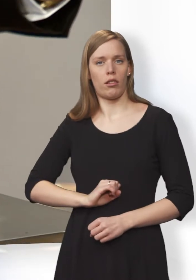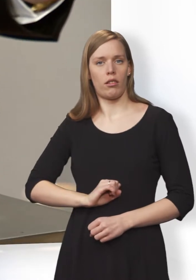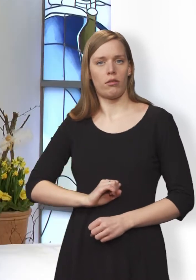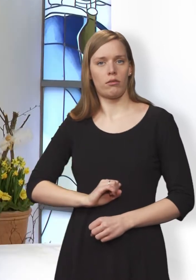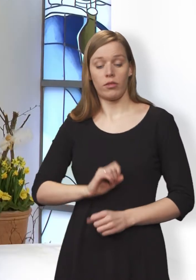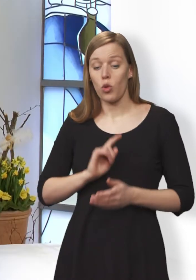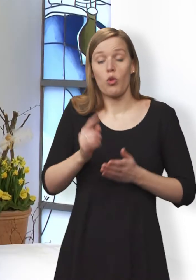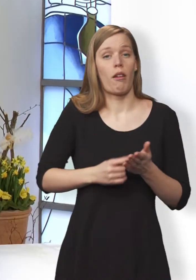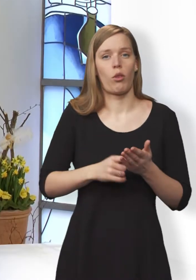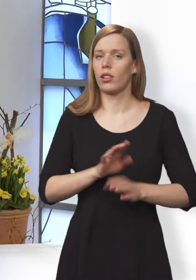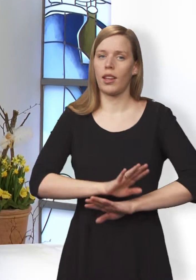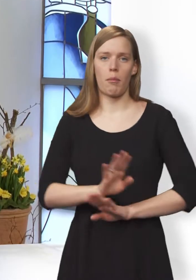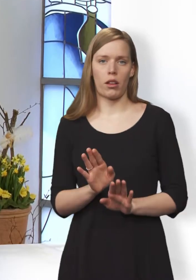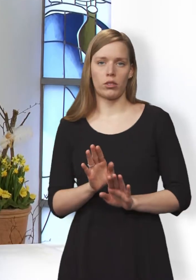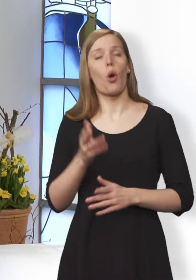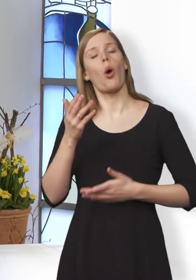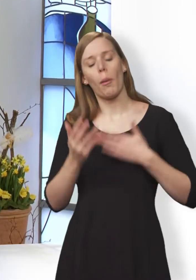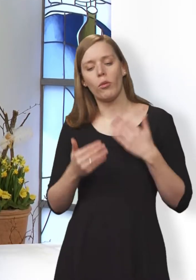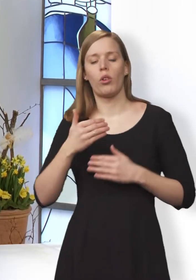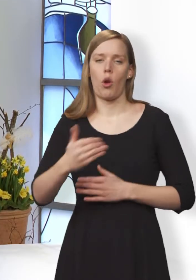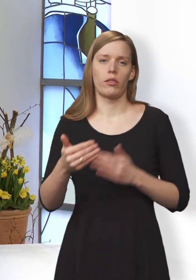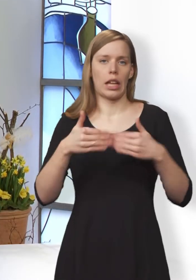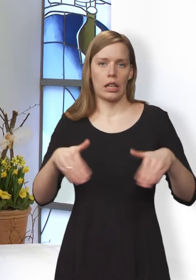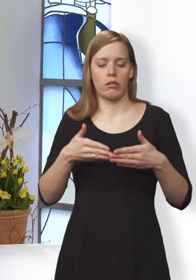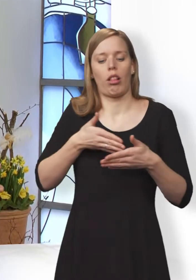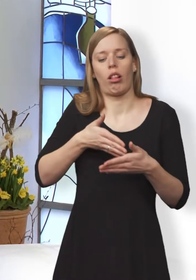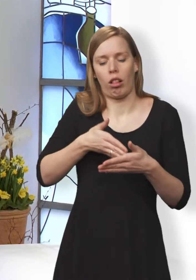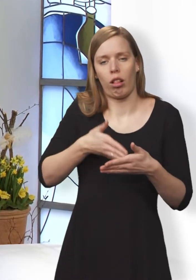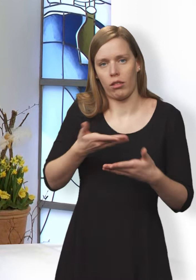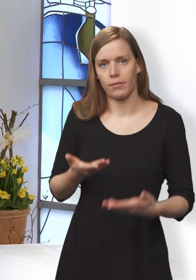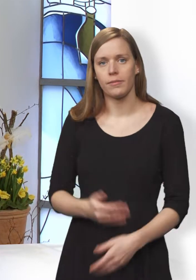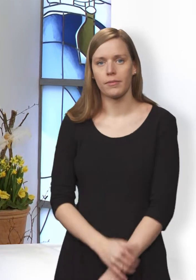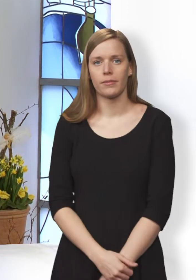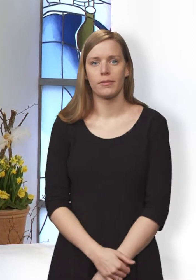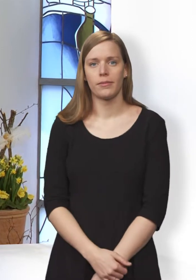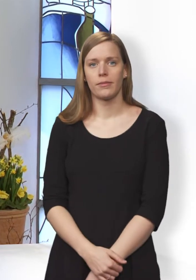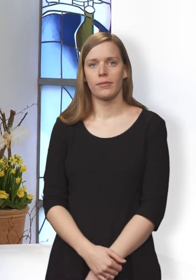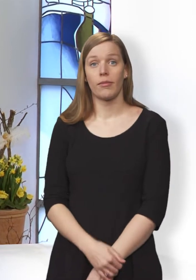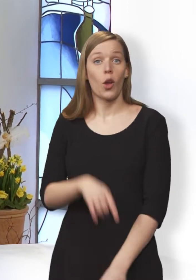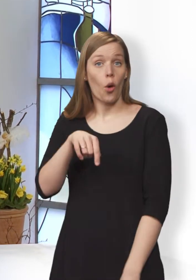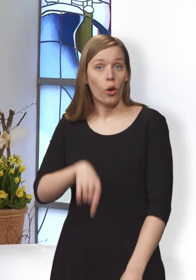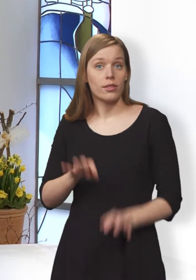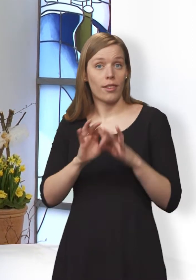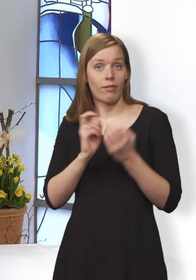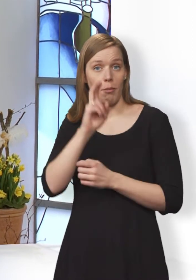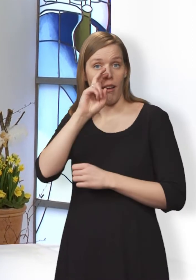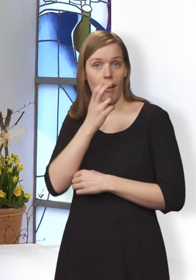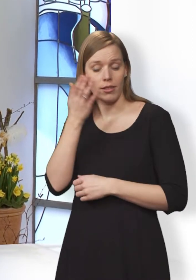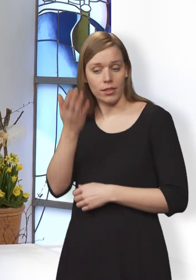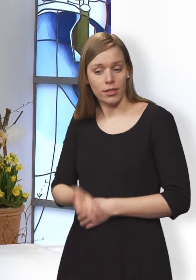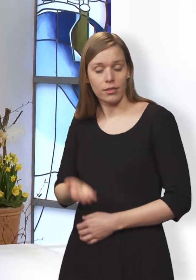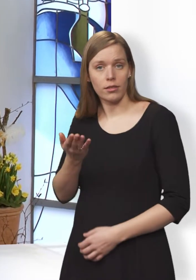an unsere grenzen stoßen eine familie ist bei uns heute zu gast die an ihre